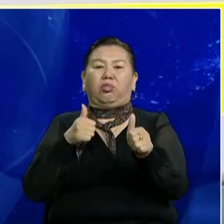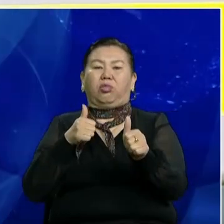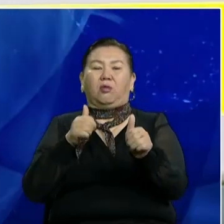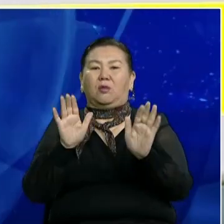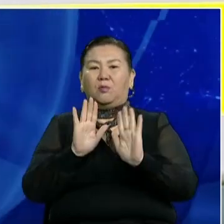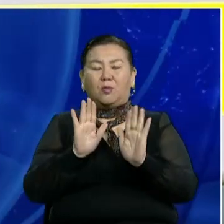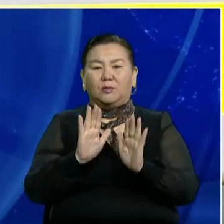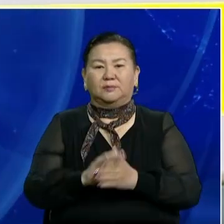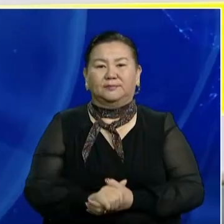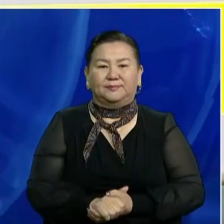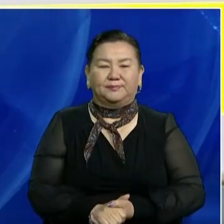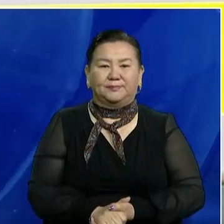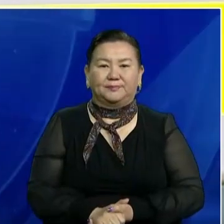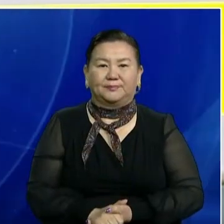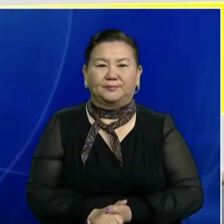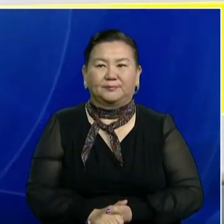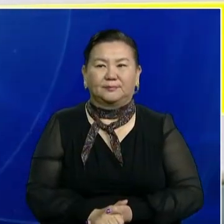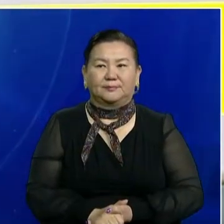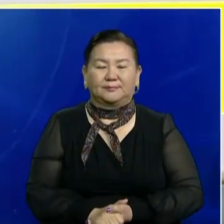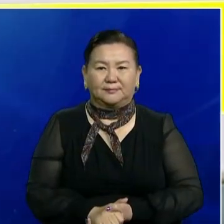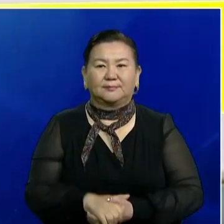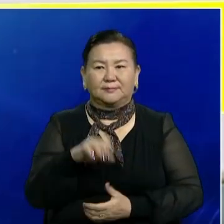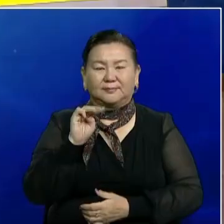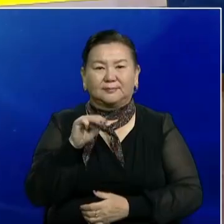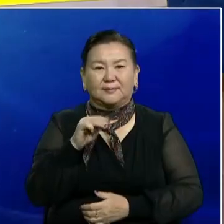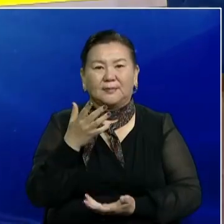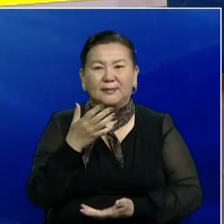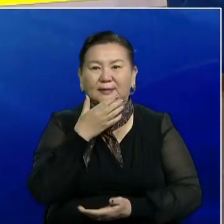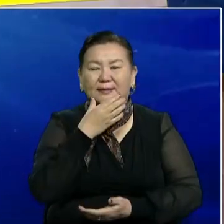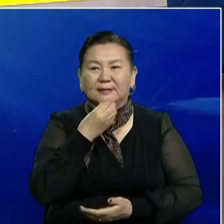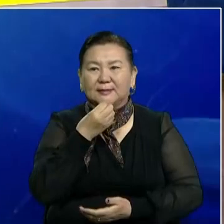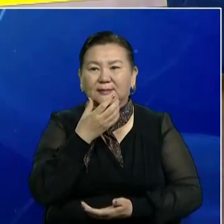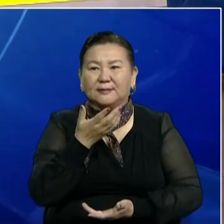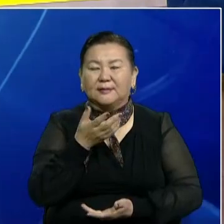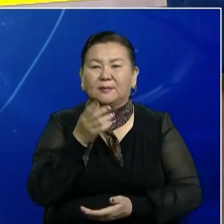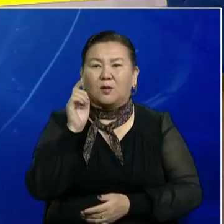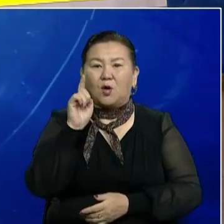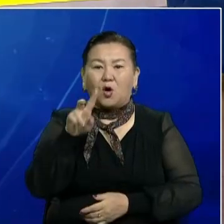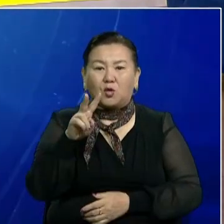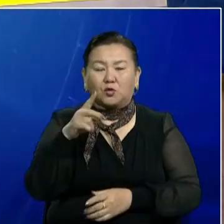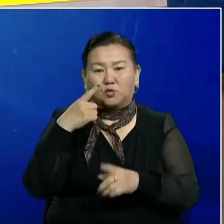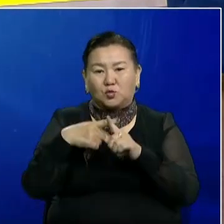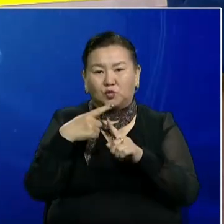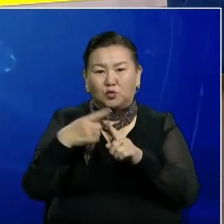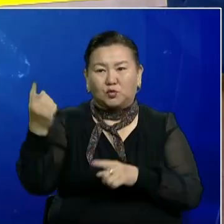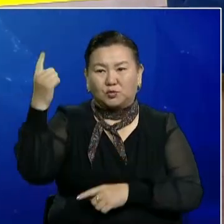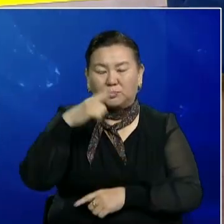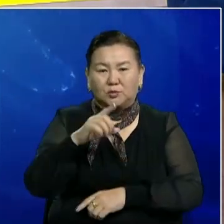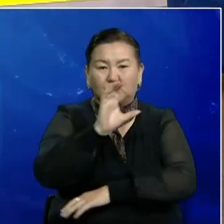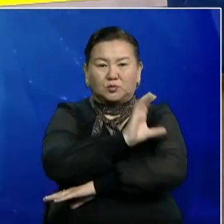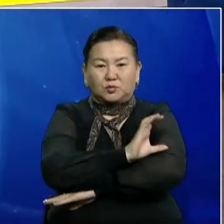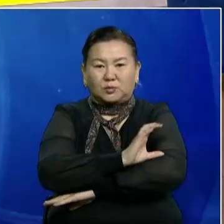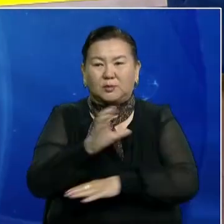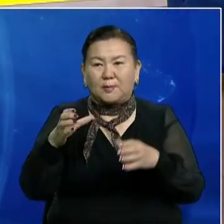ий гэдэг тийм үзэл бодолтой болсон. Тийм байна тий. Өө инги одоо ийм халаас ирж байгаа юм чин мэдээ сургуулийнхан болон багийнхан гишүүд нь